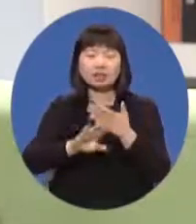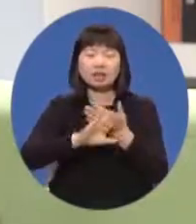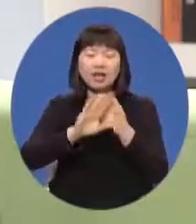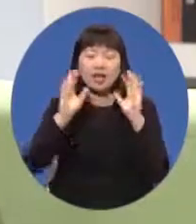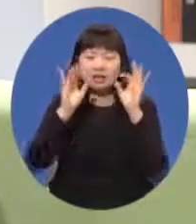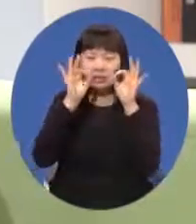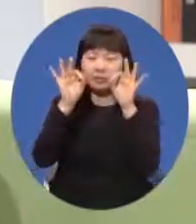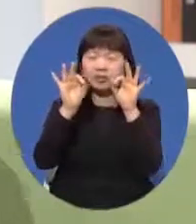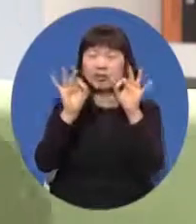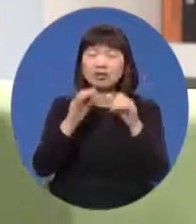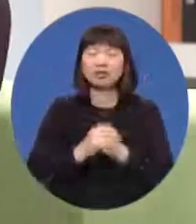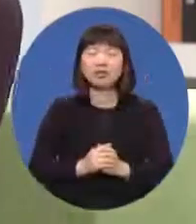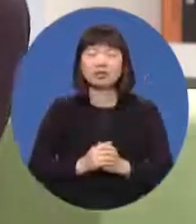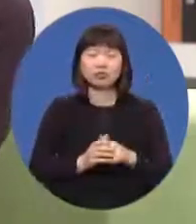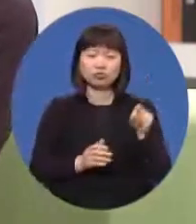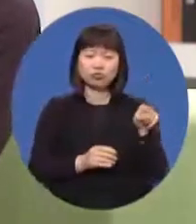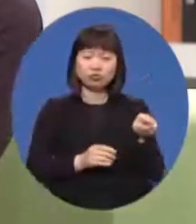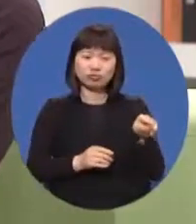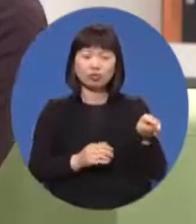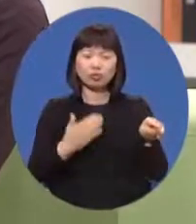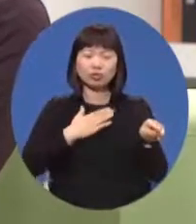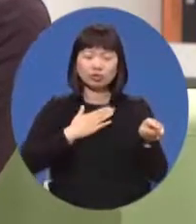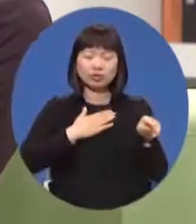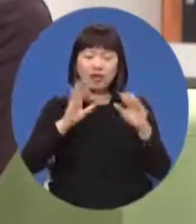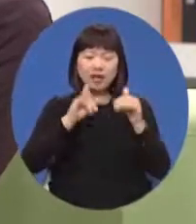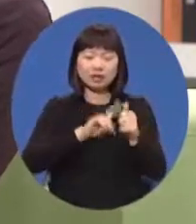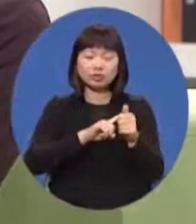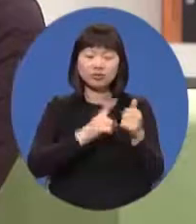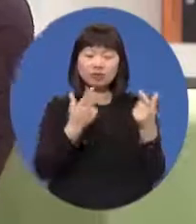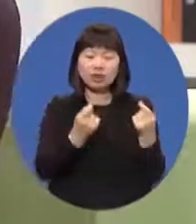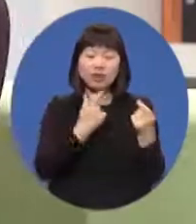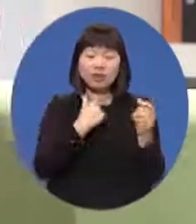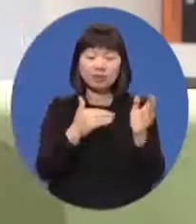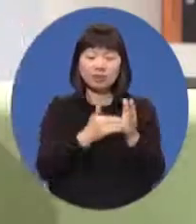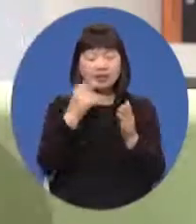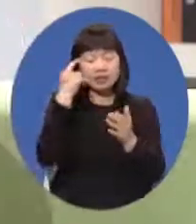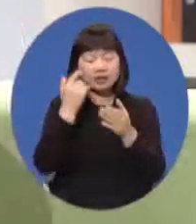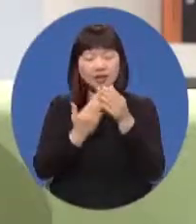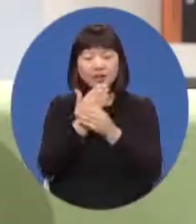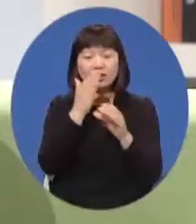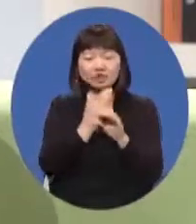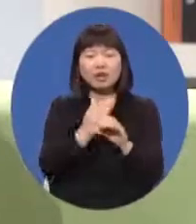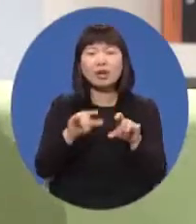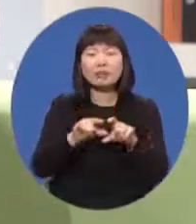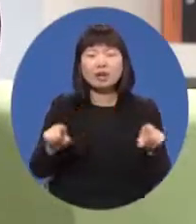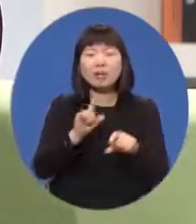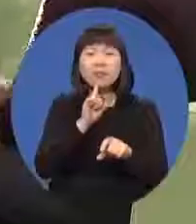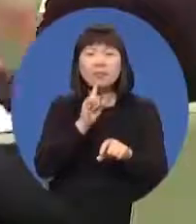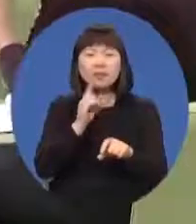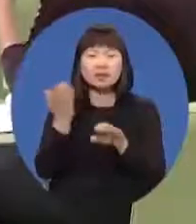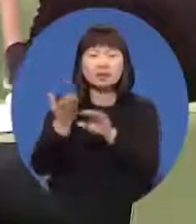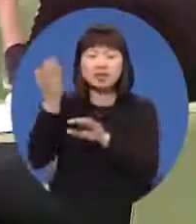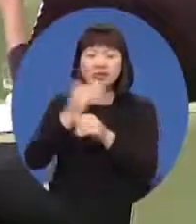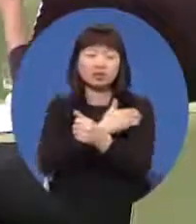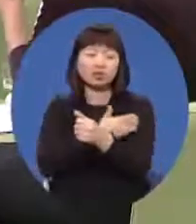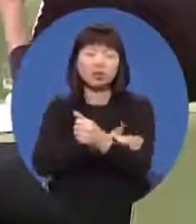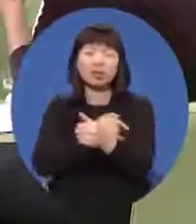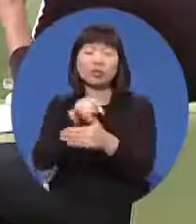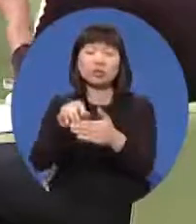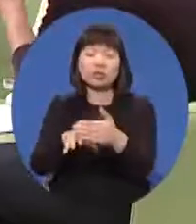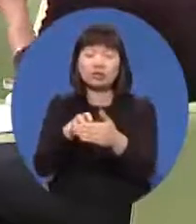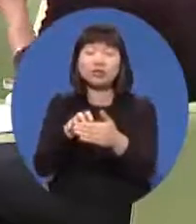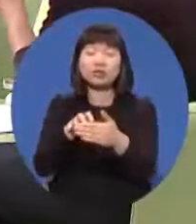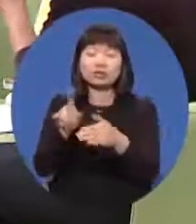아이들을 보면요. 아, 쟤는 우리 아이들도 저랬는데 이런 생각이 들더라고요. 평범한 거죠. 상위권에 드는 애들인데도. 애들 중에서도